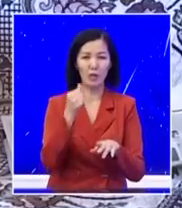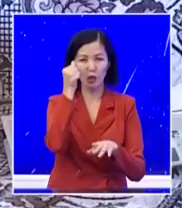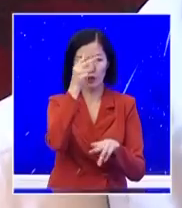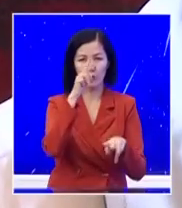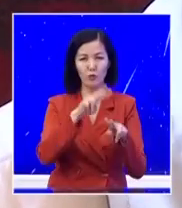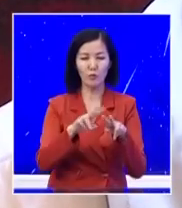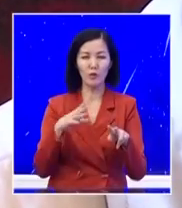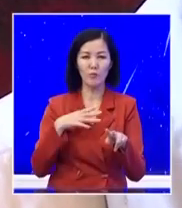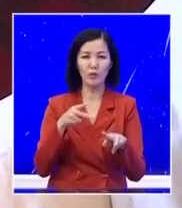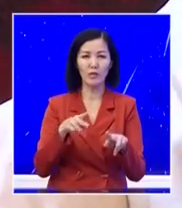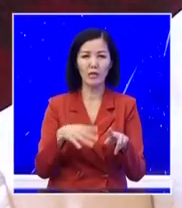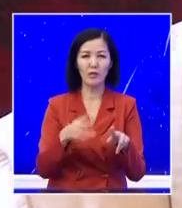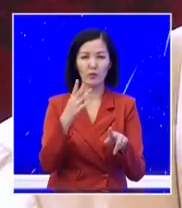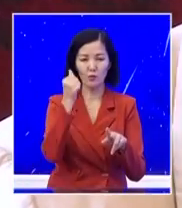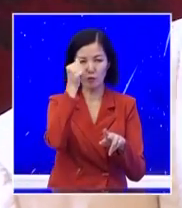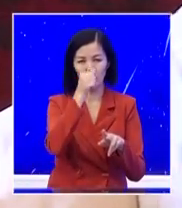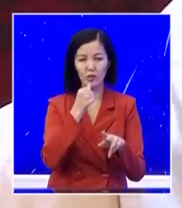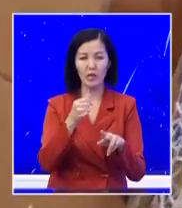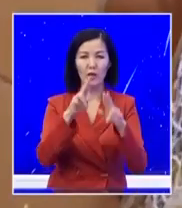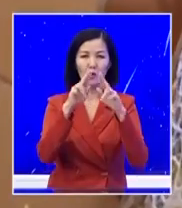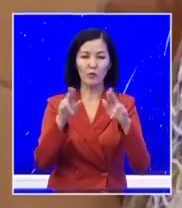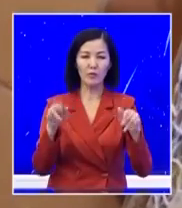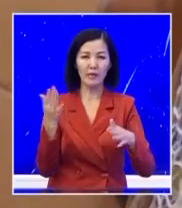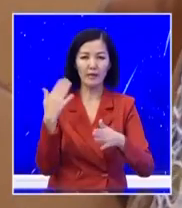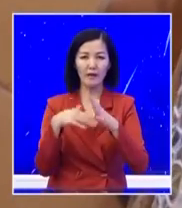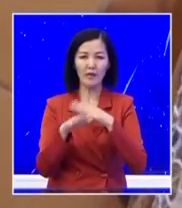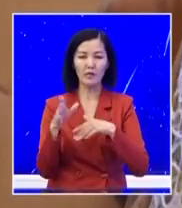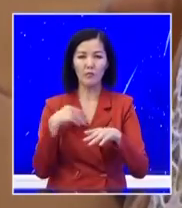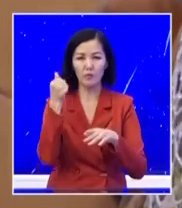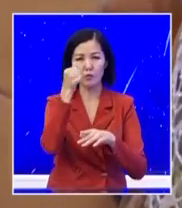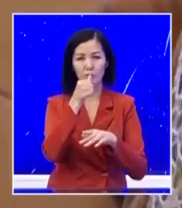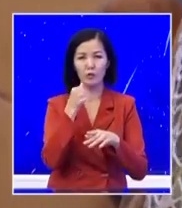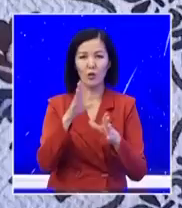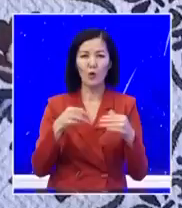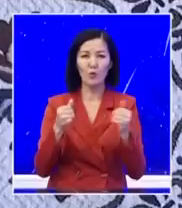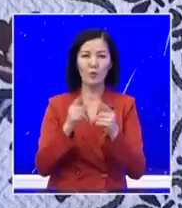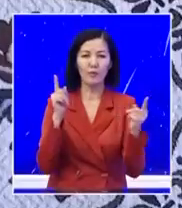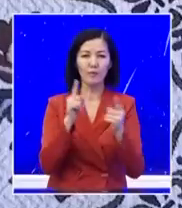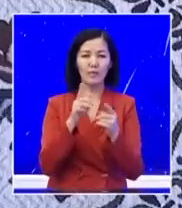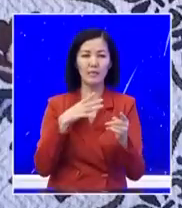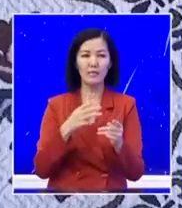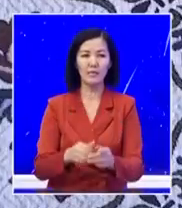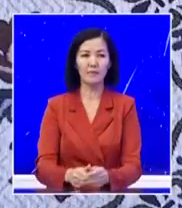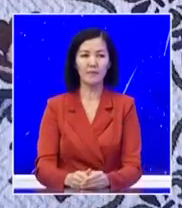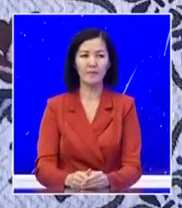болады. 1944 жылы аталған концлагерден қашып шығып, сол жылы отбасымен қауышыпты.